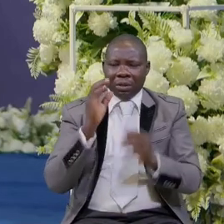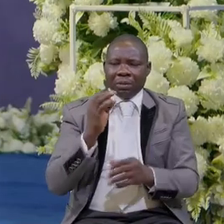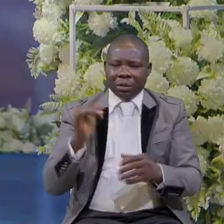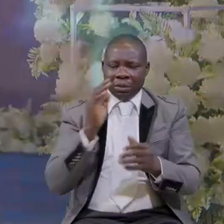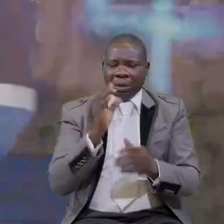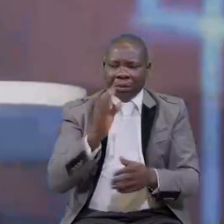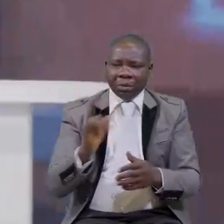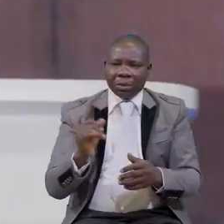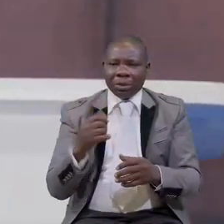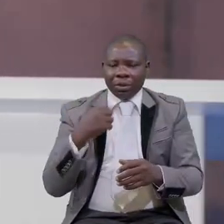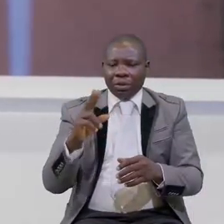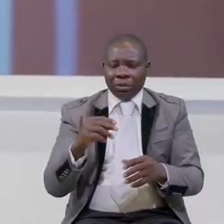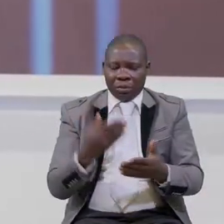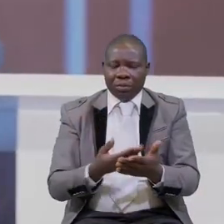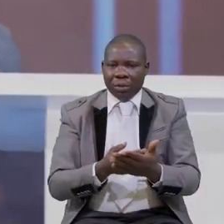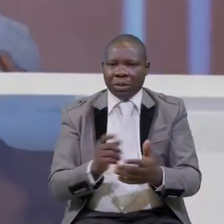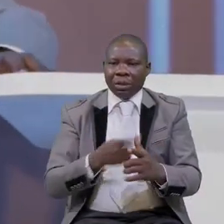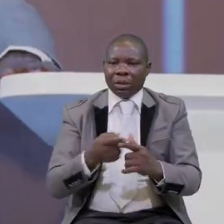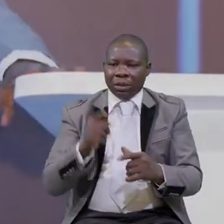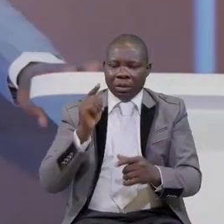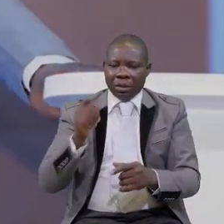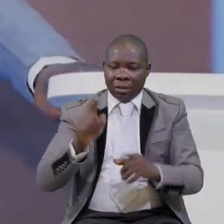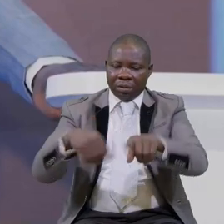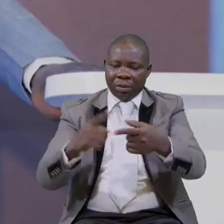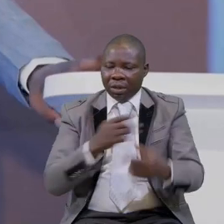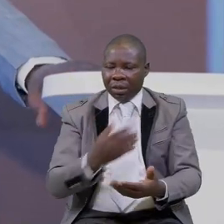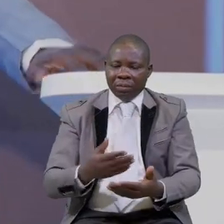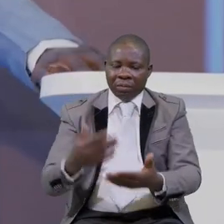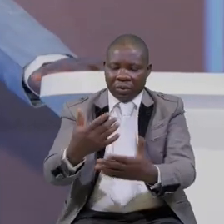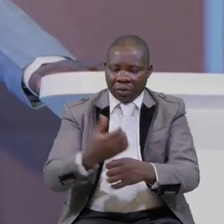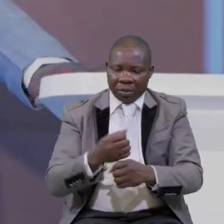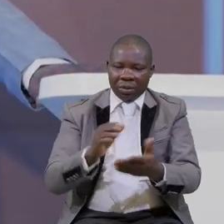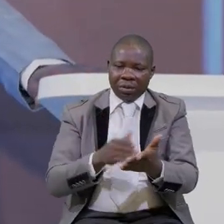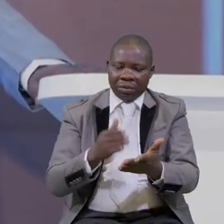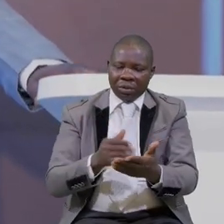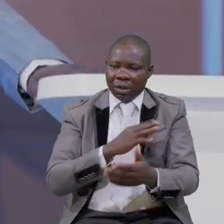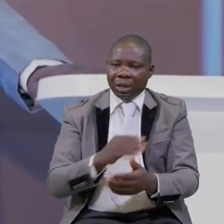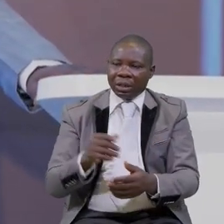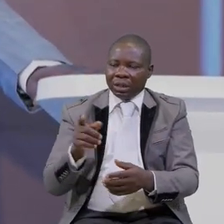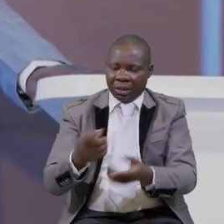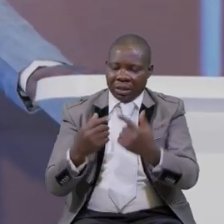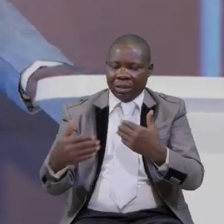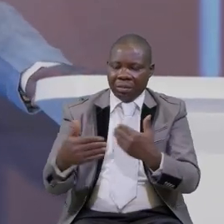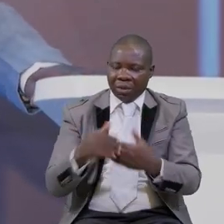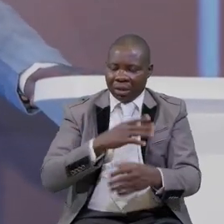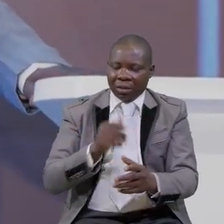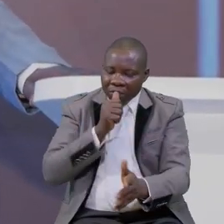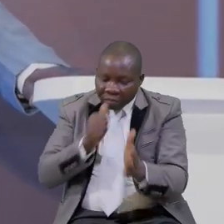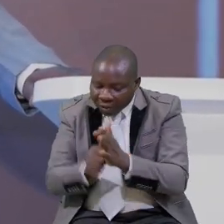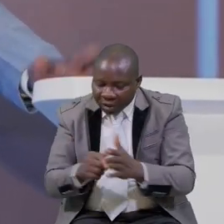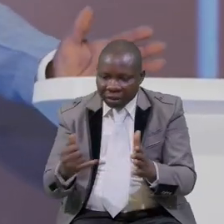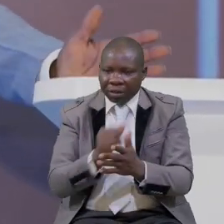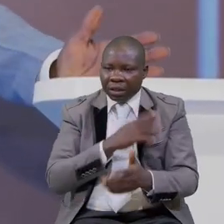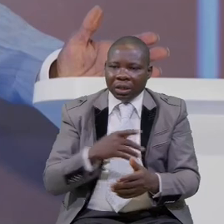couru. Et il a obtenu ce qu'il a. Il est revenu caché. Élisée a dit,